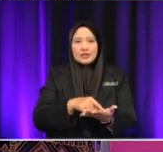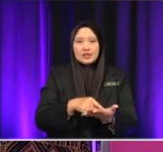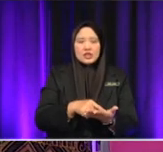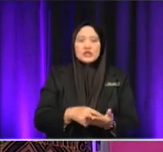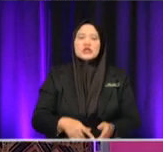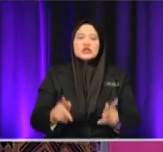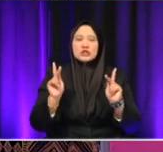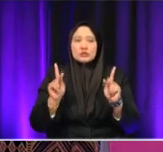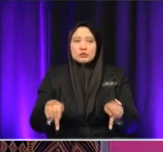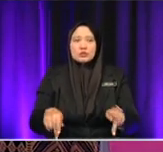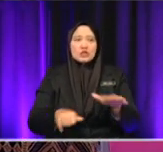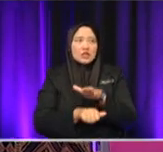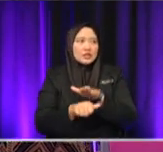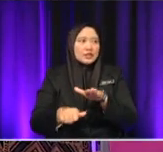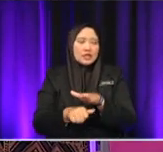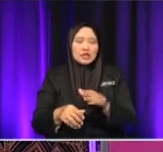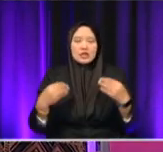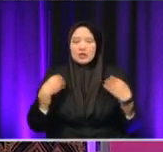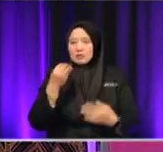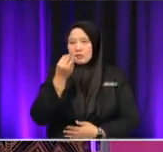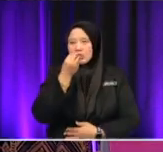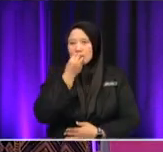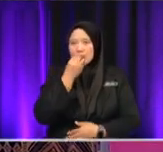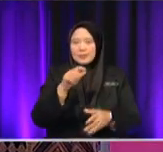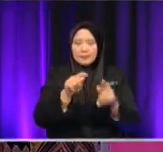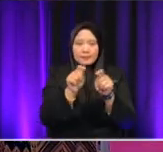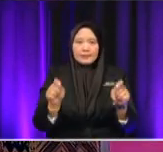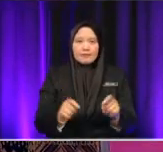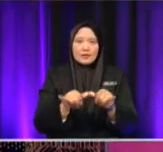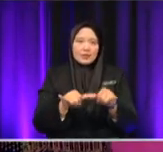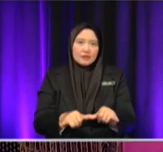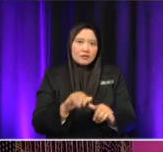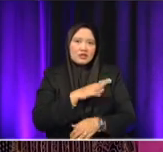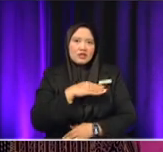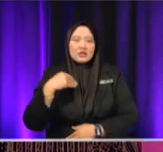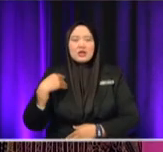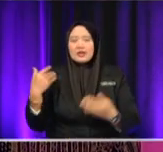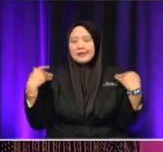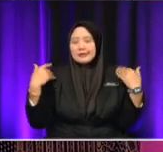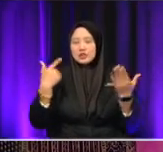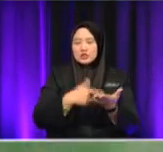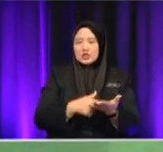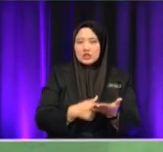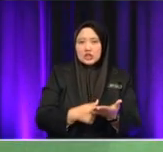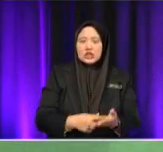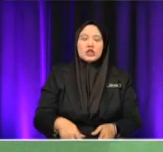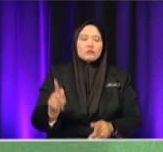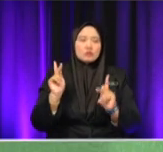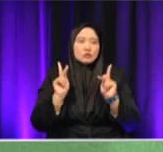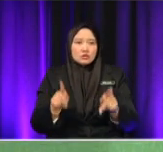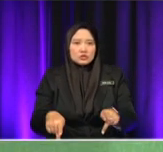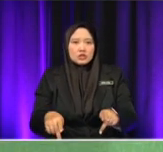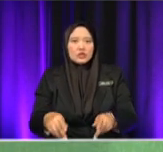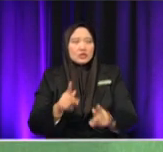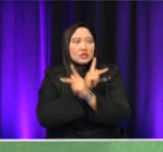material asas tadi makanan tempat tinggal dan sebagainya kemudian keperluan kasih sayang boleh kita dampak di dalam hierarki Maslow inilah